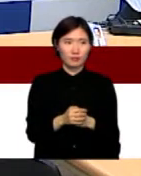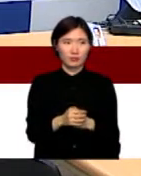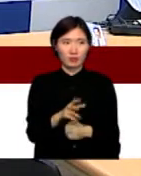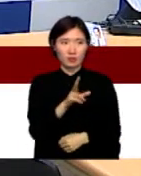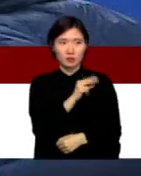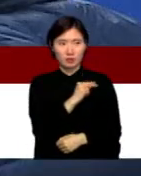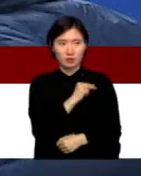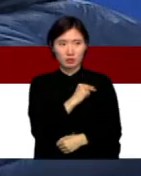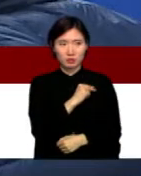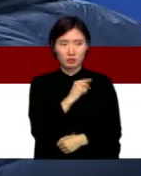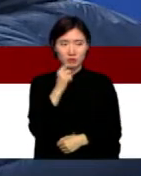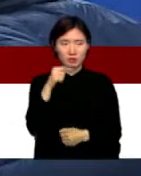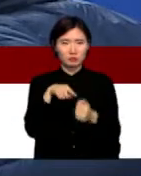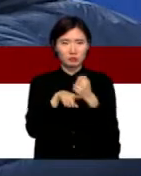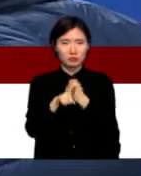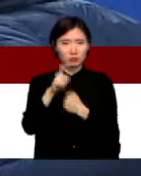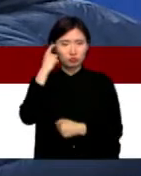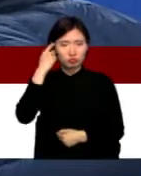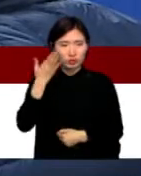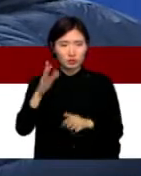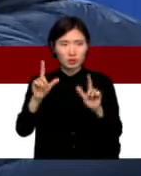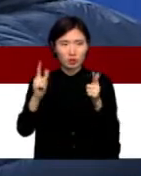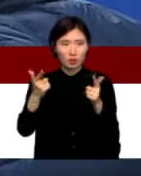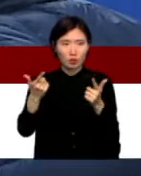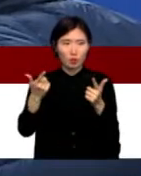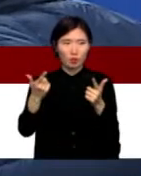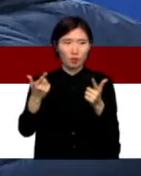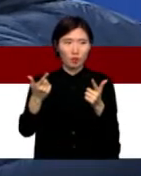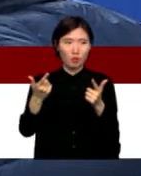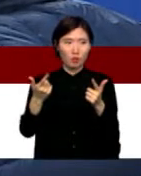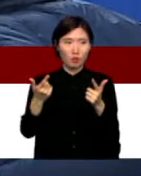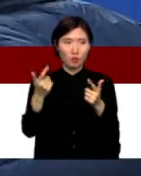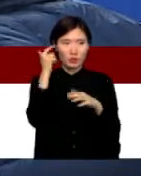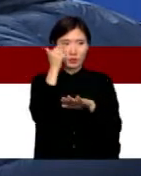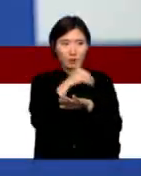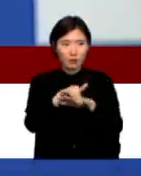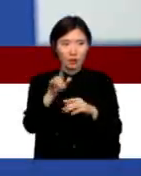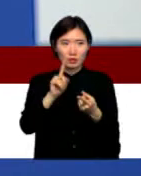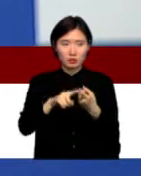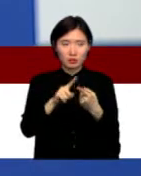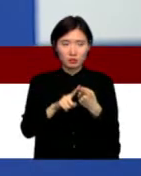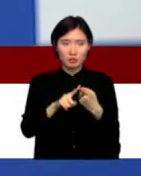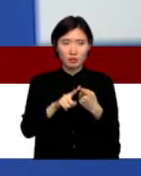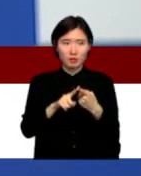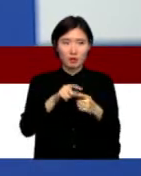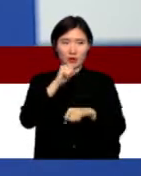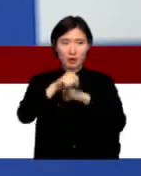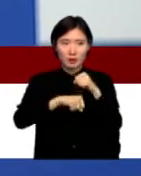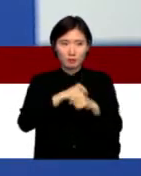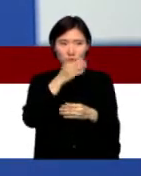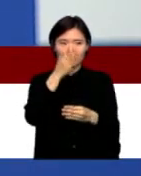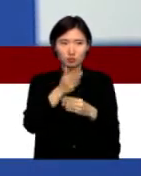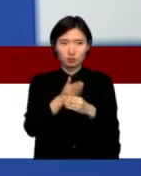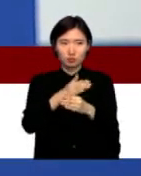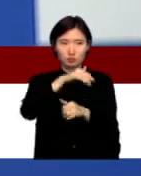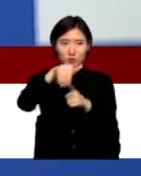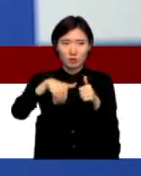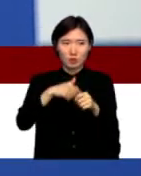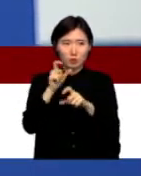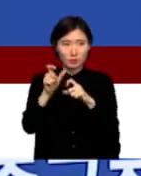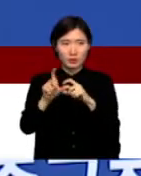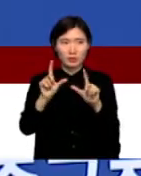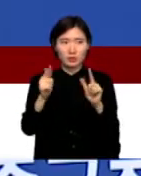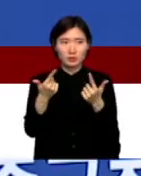다운 들에게 인사도 잊지 않고 않은 철학이라는 걸 함부로 이렇게 친구 사정을 꺼려하게 1 관 1 이미